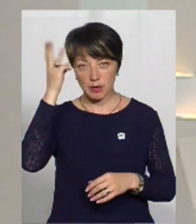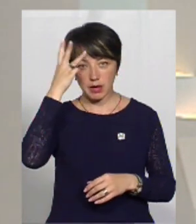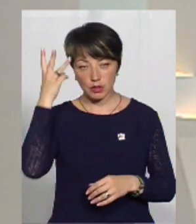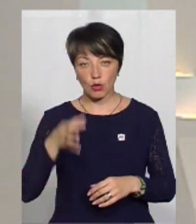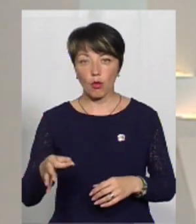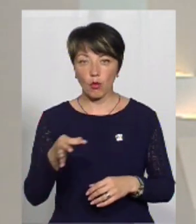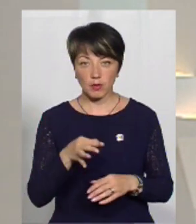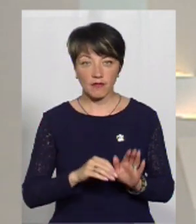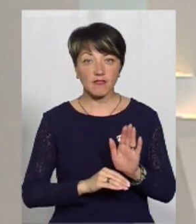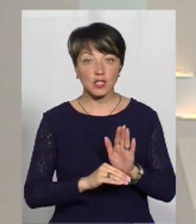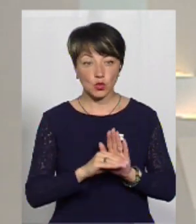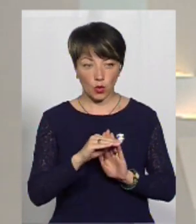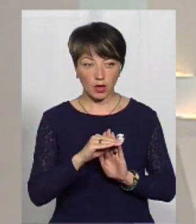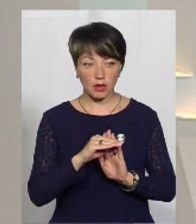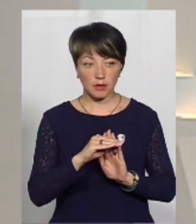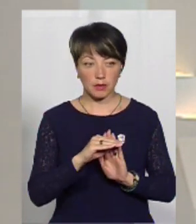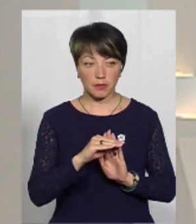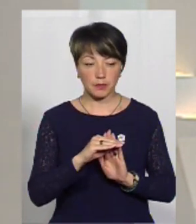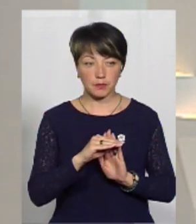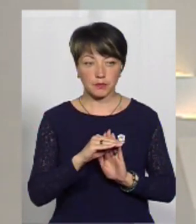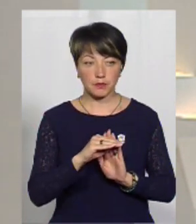Хмельницької області досить високий.